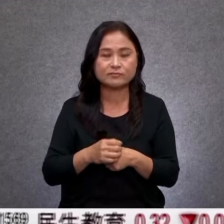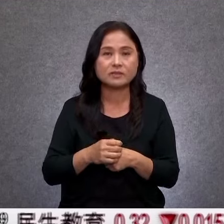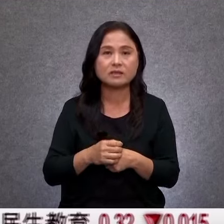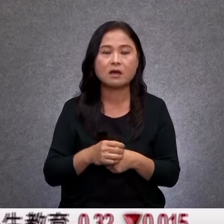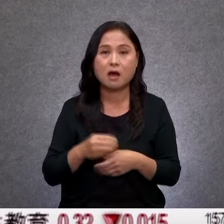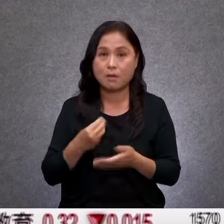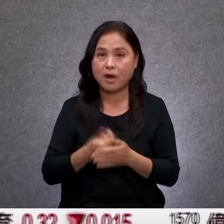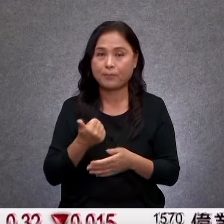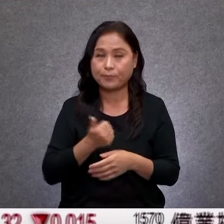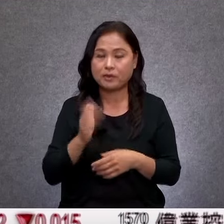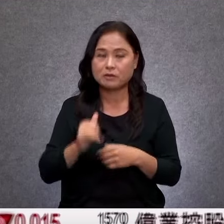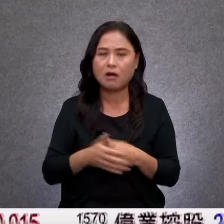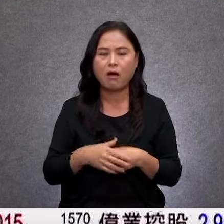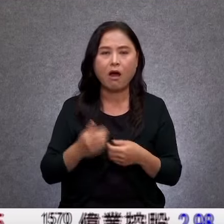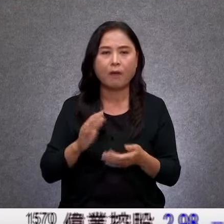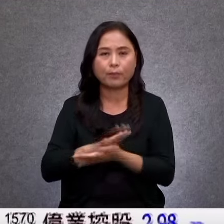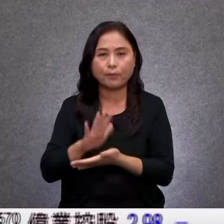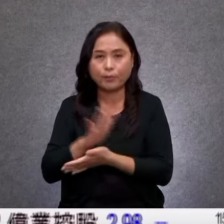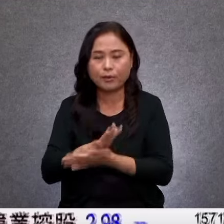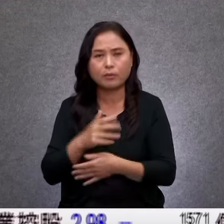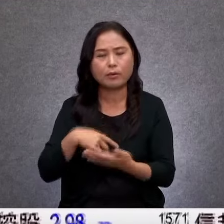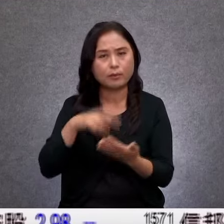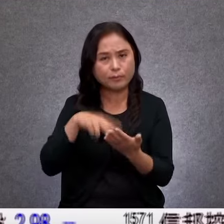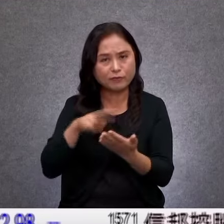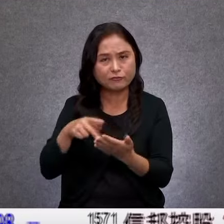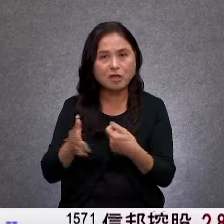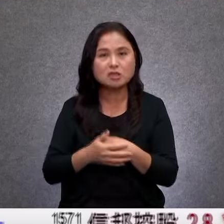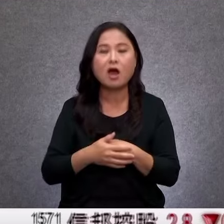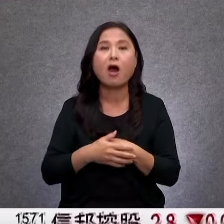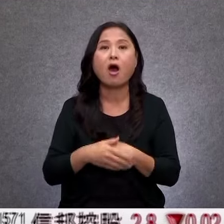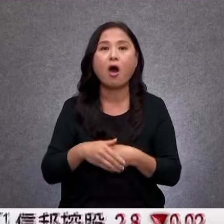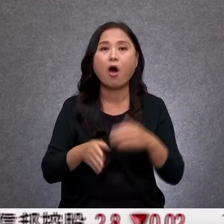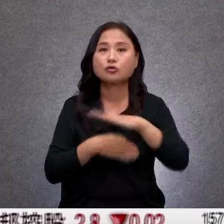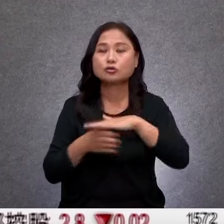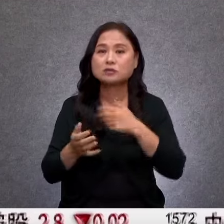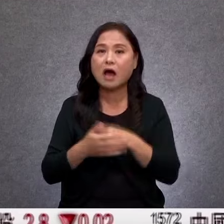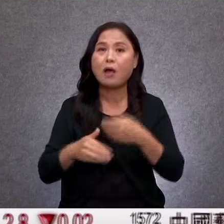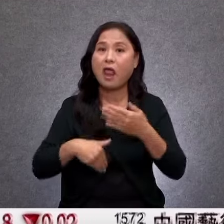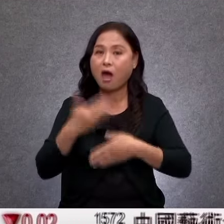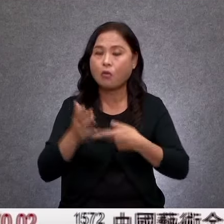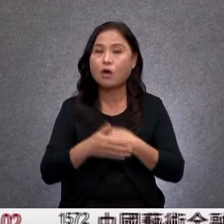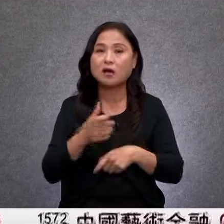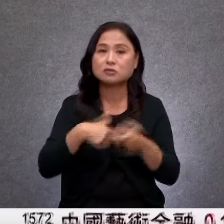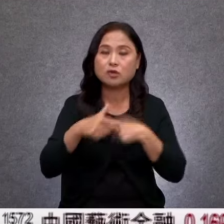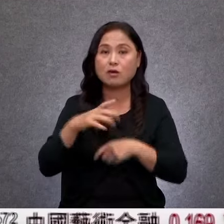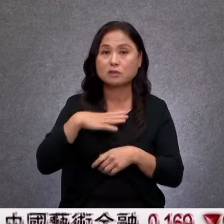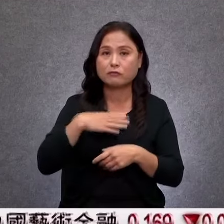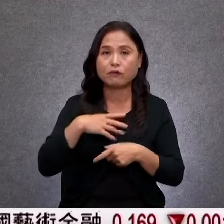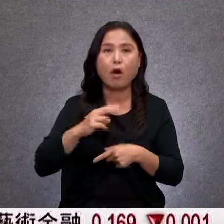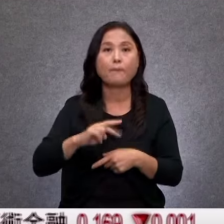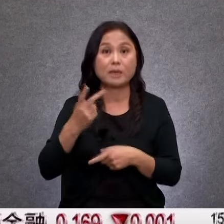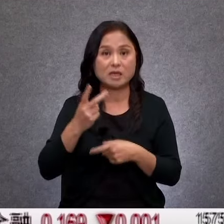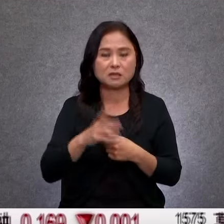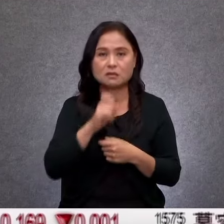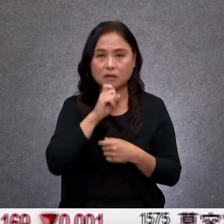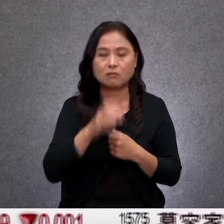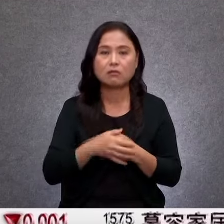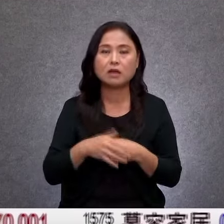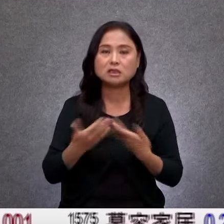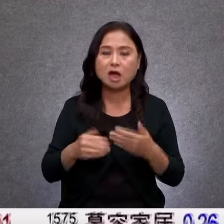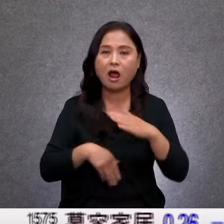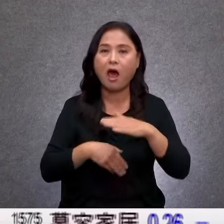人。咁呢經過咁多年落嚟呢，其實我哋檢視咗呢而家嗰個住宅物業市場的情況咧，係